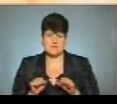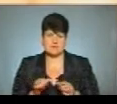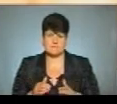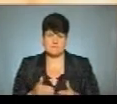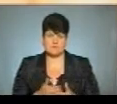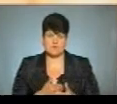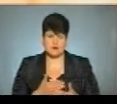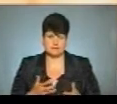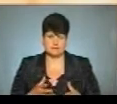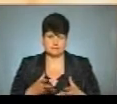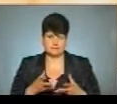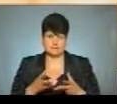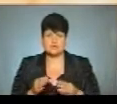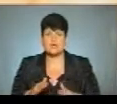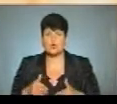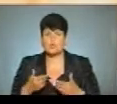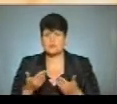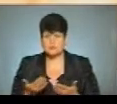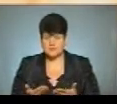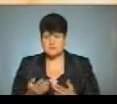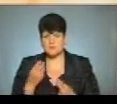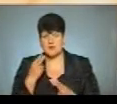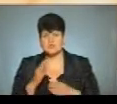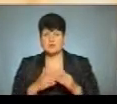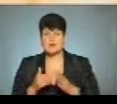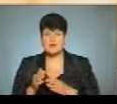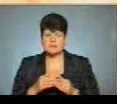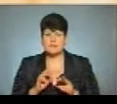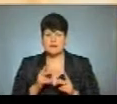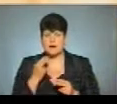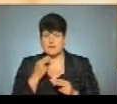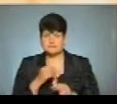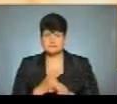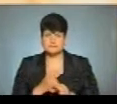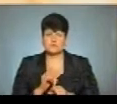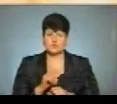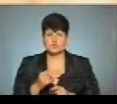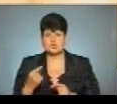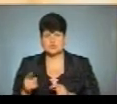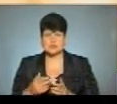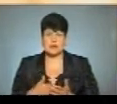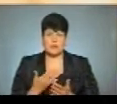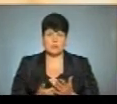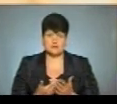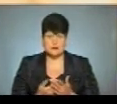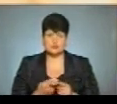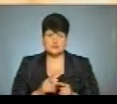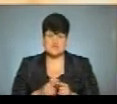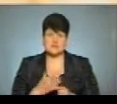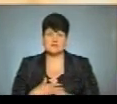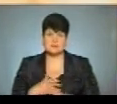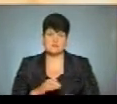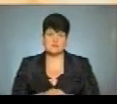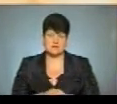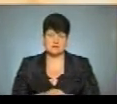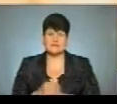до Transparency International за рекомендаціями чи найкращими практиками, як найкраще втілити ту чи іншу рекомендацію, то це найважливіший фактор